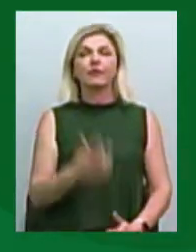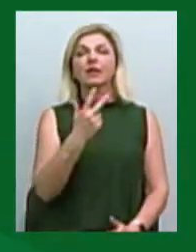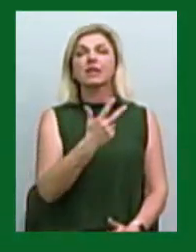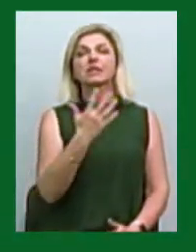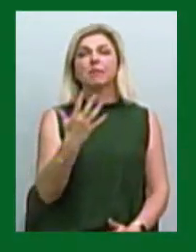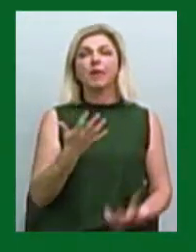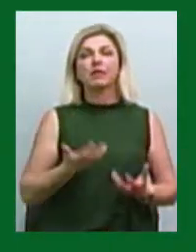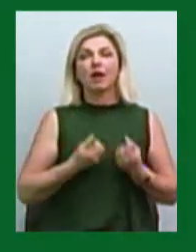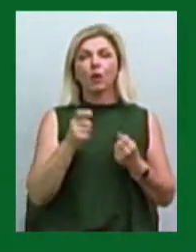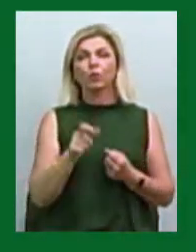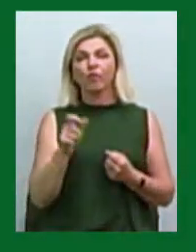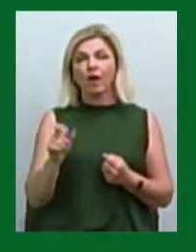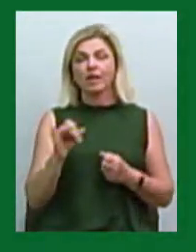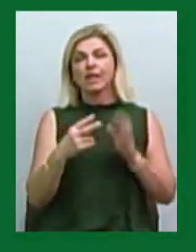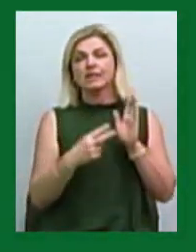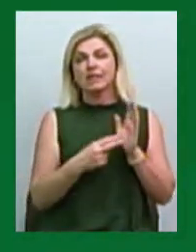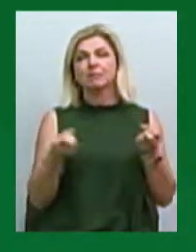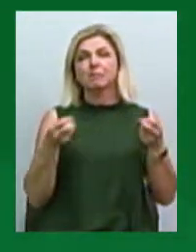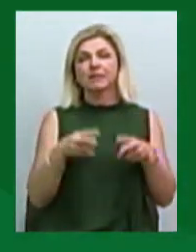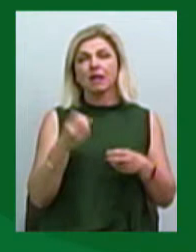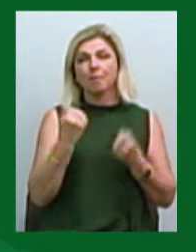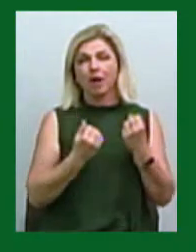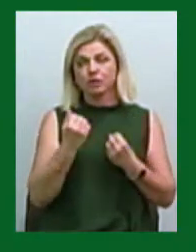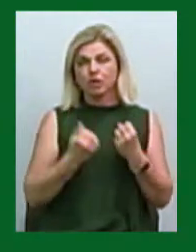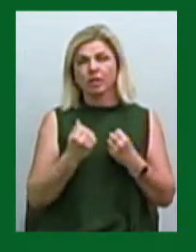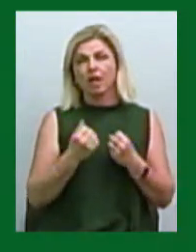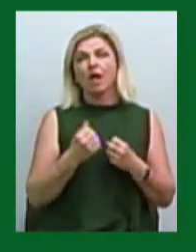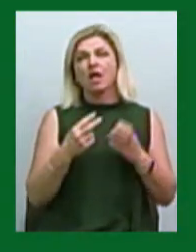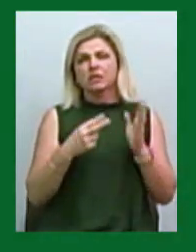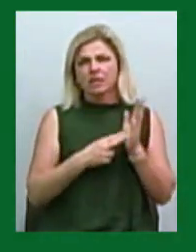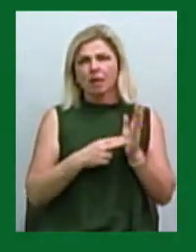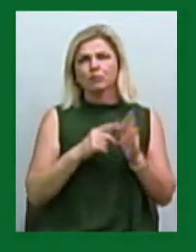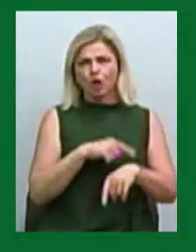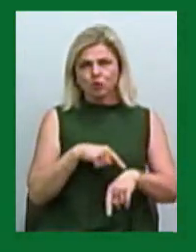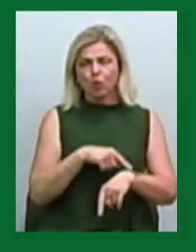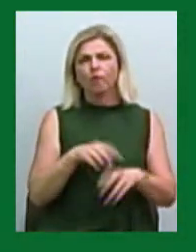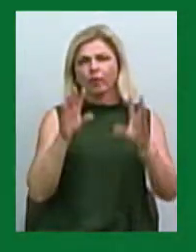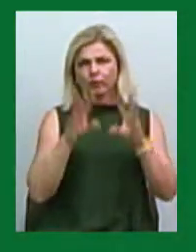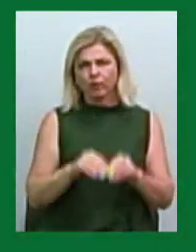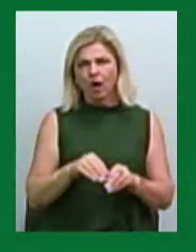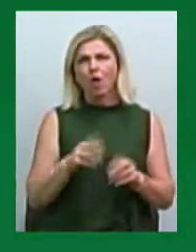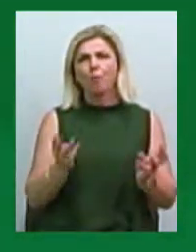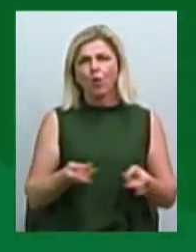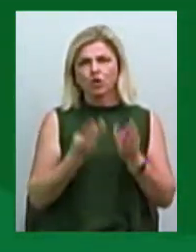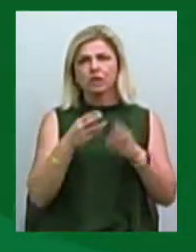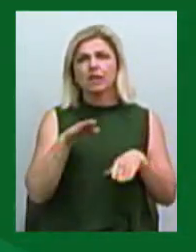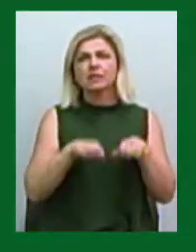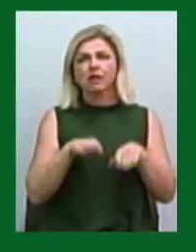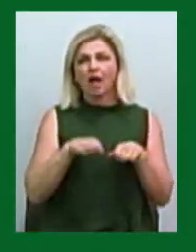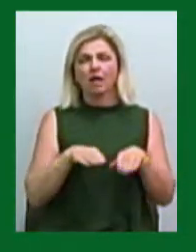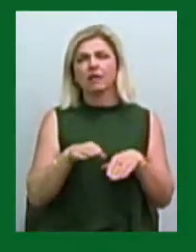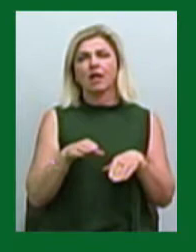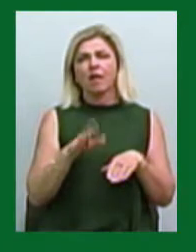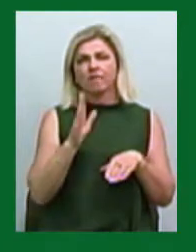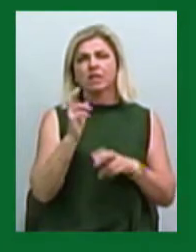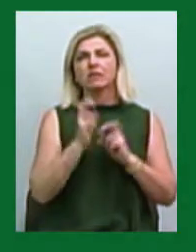35 рятувальників та 7 спеціальних машин. 7 годин гасили пожежу складського приміщення із вторсировиною